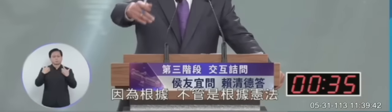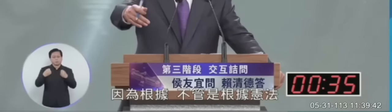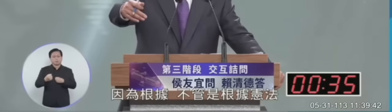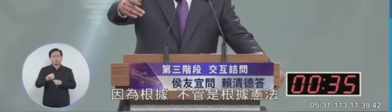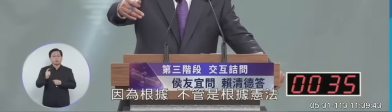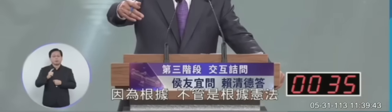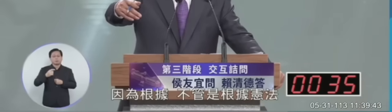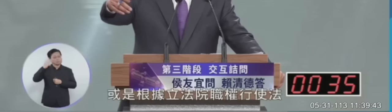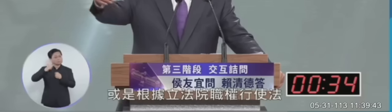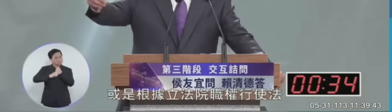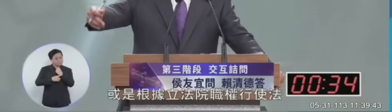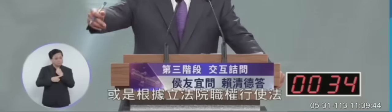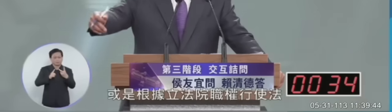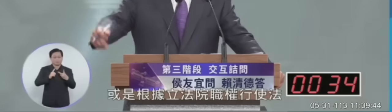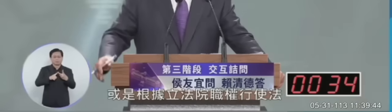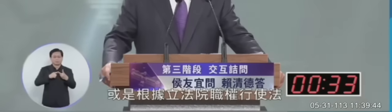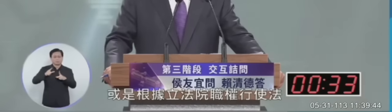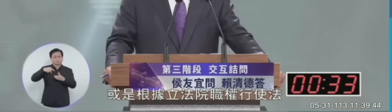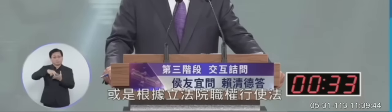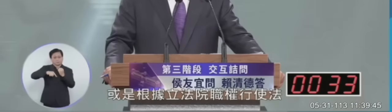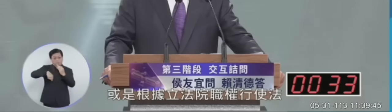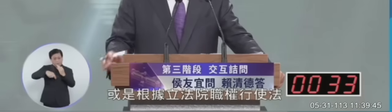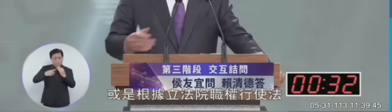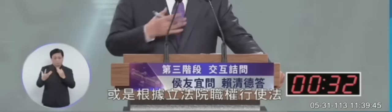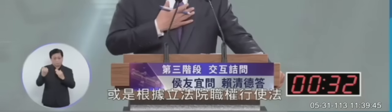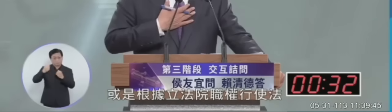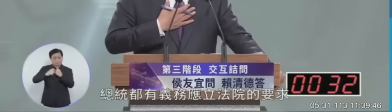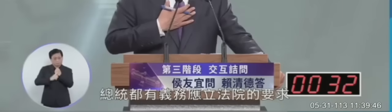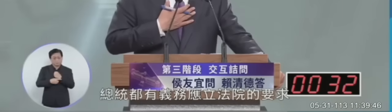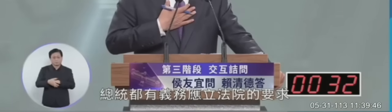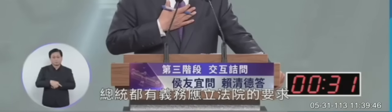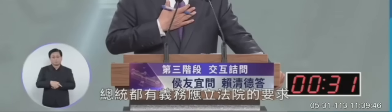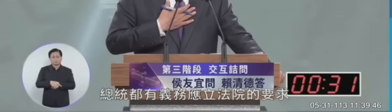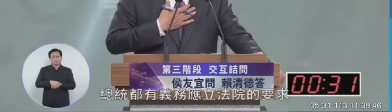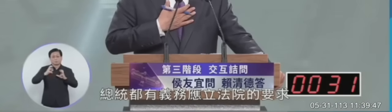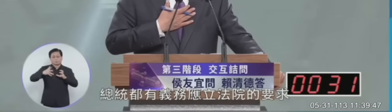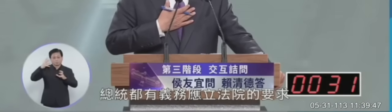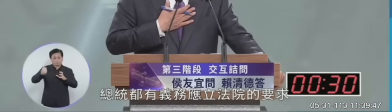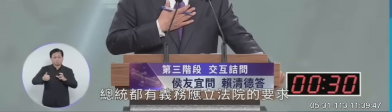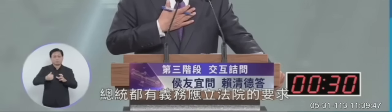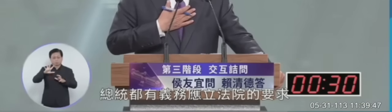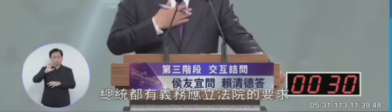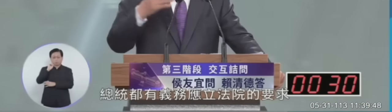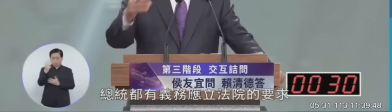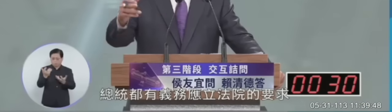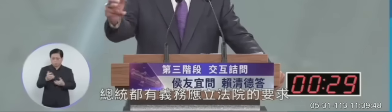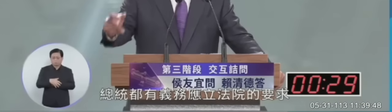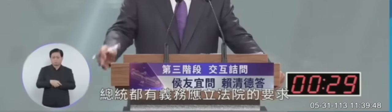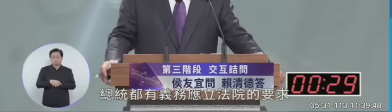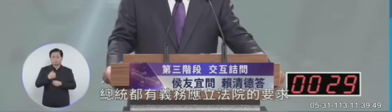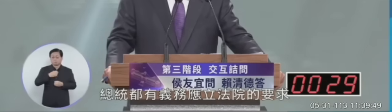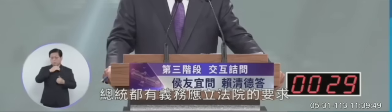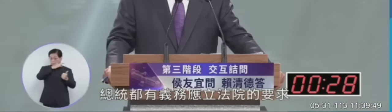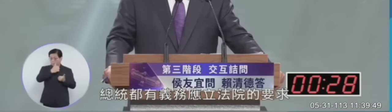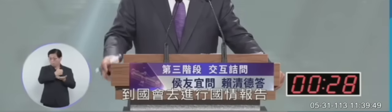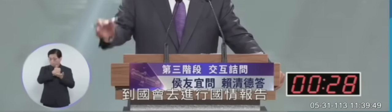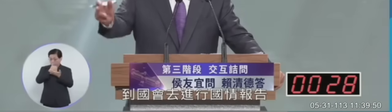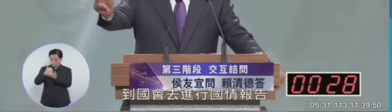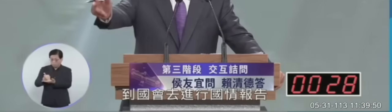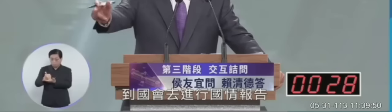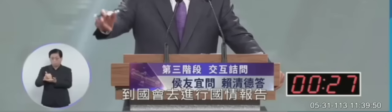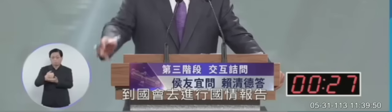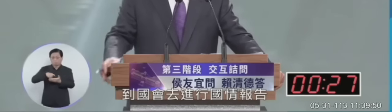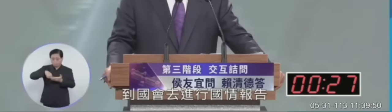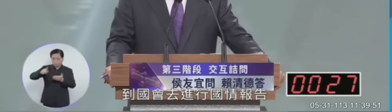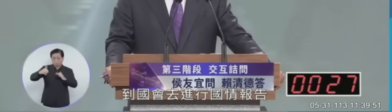管是根据宪法或是根据立法院职权行使法，总统都有义务应立法院的要求